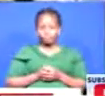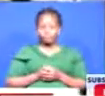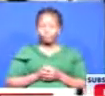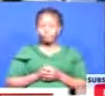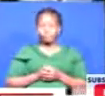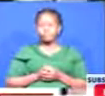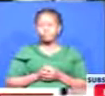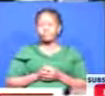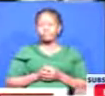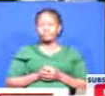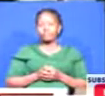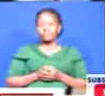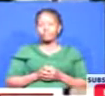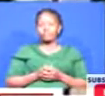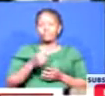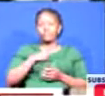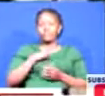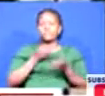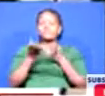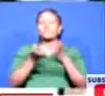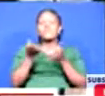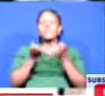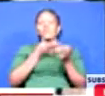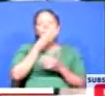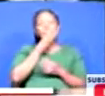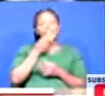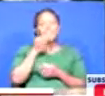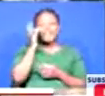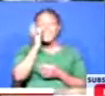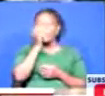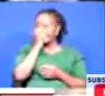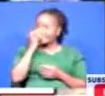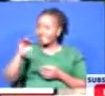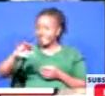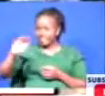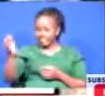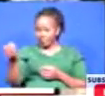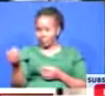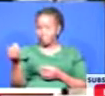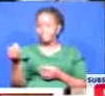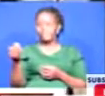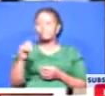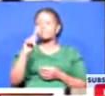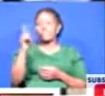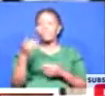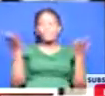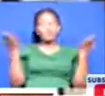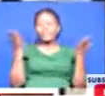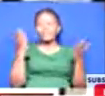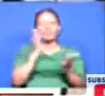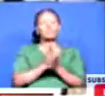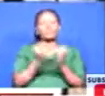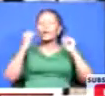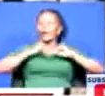Jina mimi naitwa Charles Macharia. Mimi ni mfanyi biashara hii kaunti ya Nyeri, in Nyeri town. Kwanza ni furaha ya